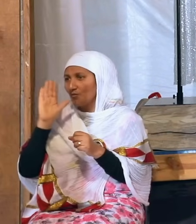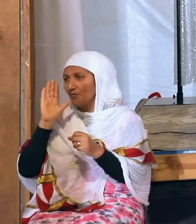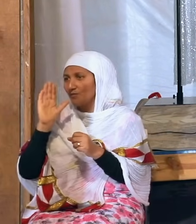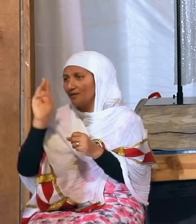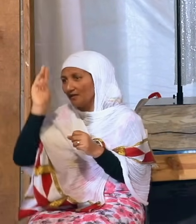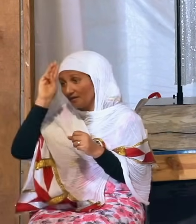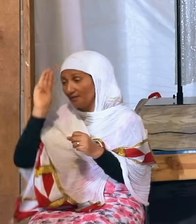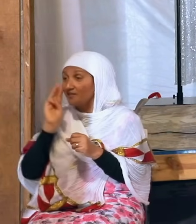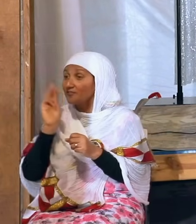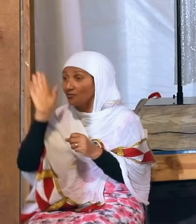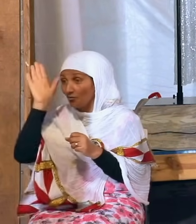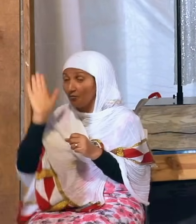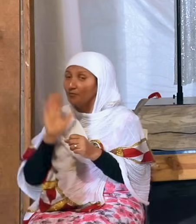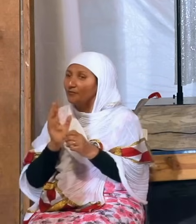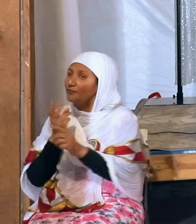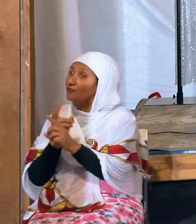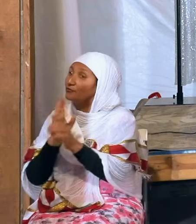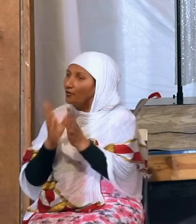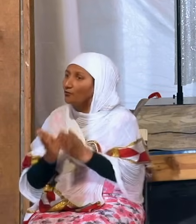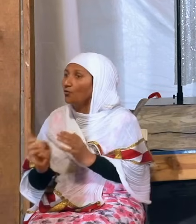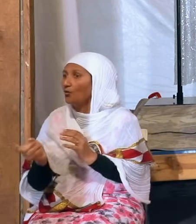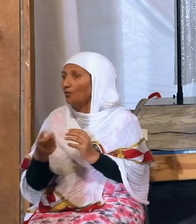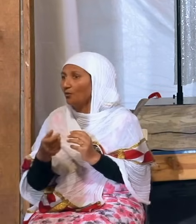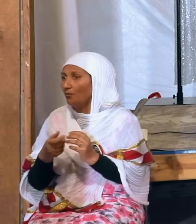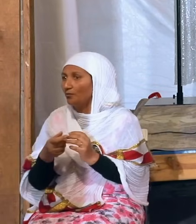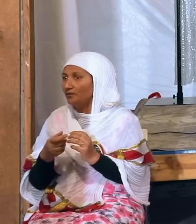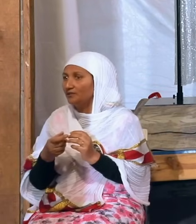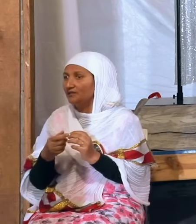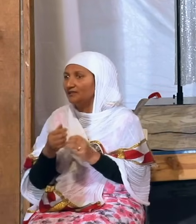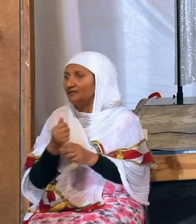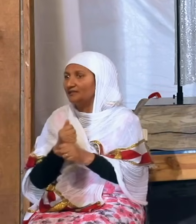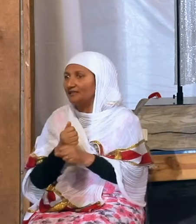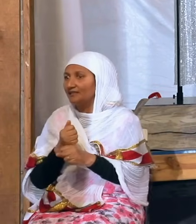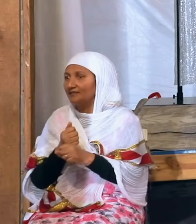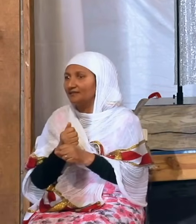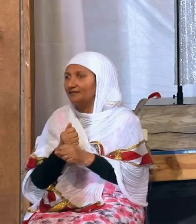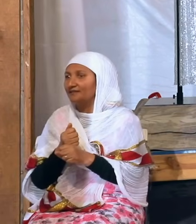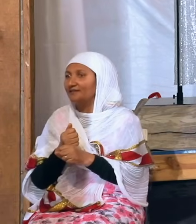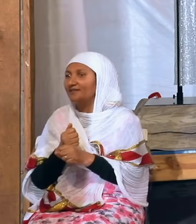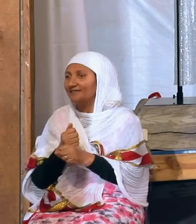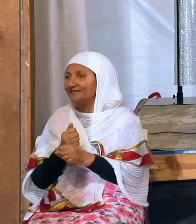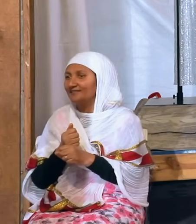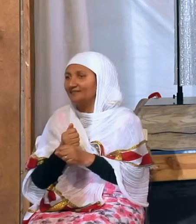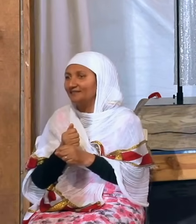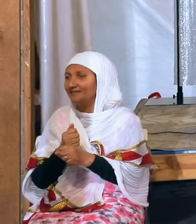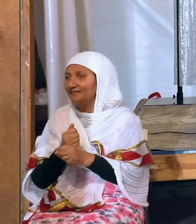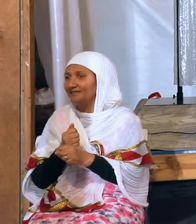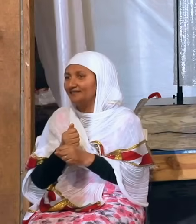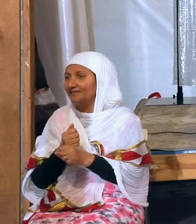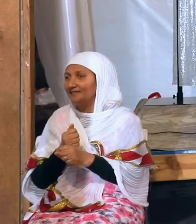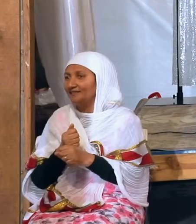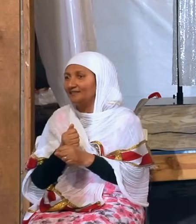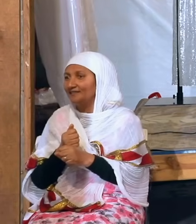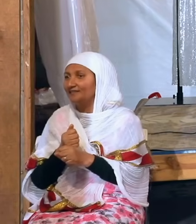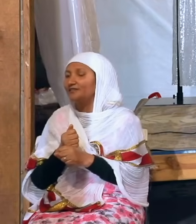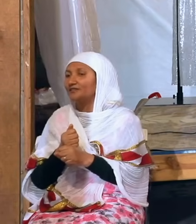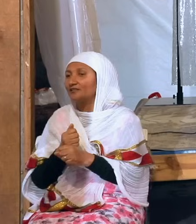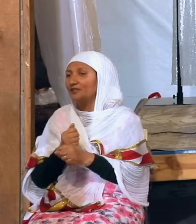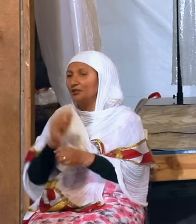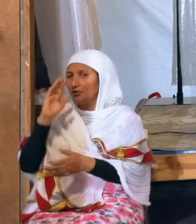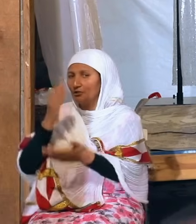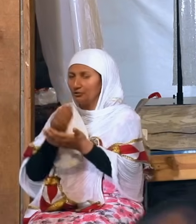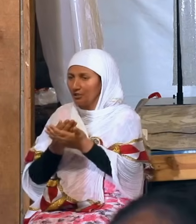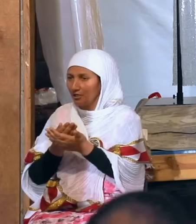ዘማዊነትን ወይም ተፈጥሯዊ ሆኖን የሩካቤ ስጋ ስርዓት ከግብረ ሰዶማዊነት እንደ ማምለጫ መንገድ ማለት ልጅ ግብረ ሰዶማዊ